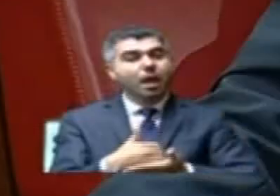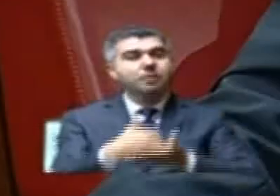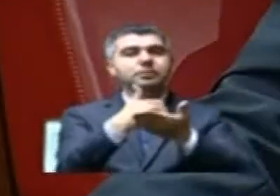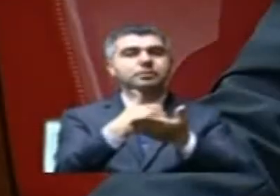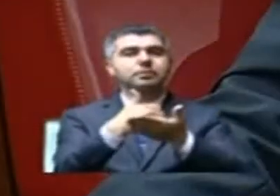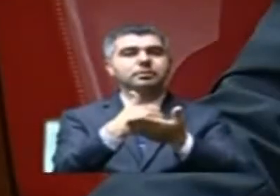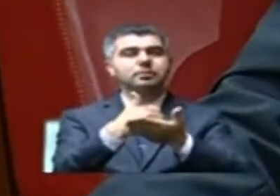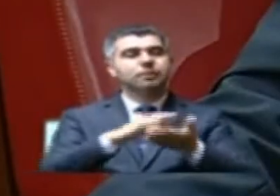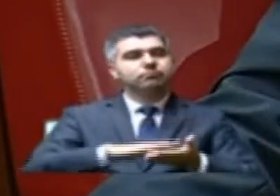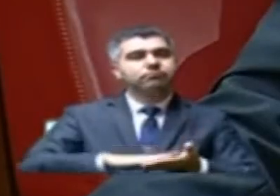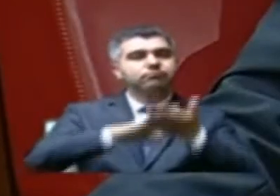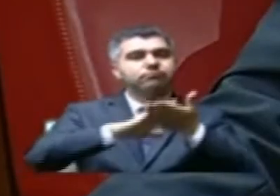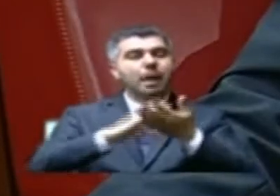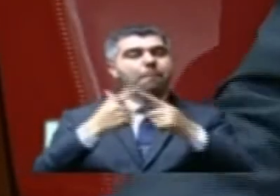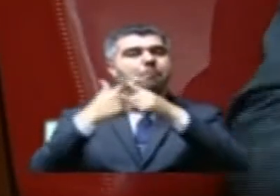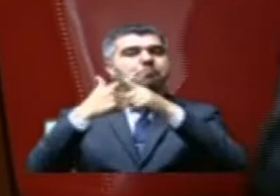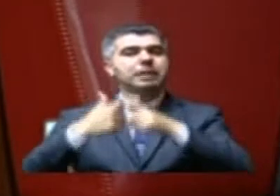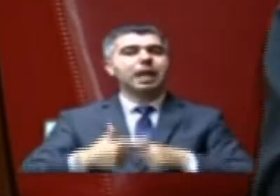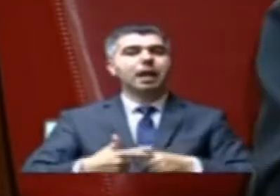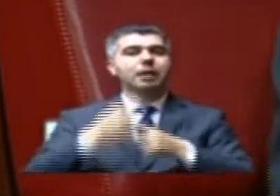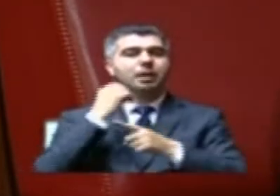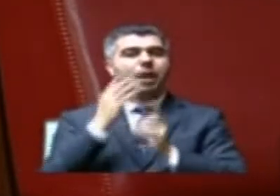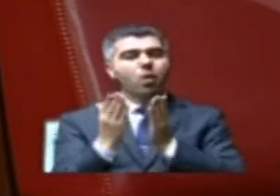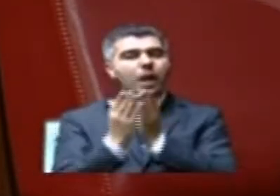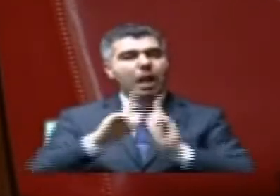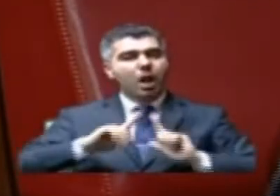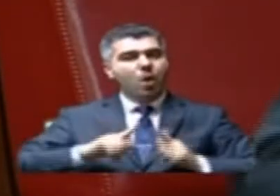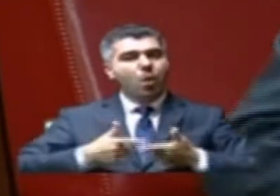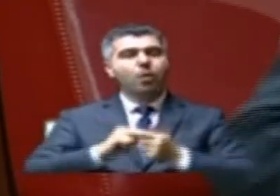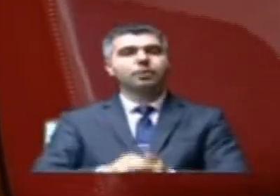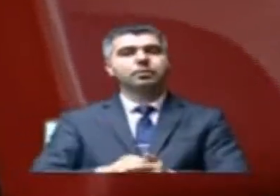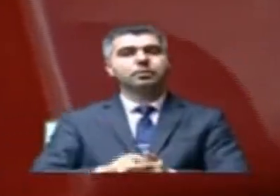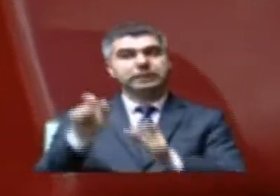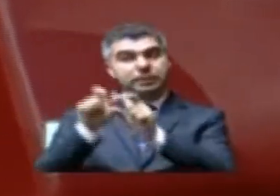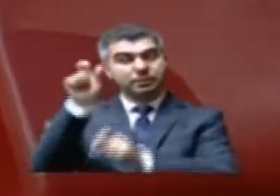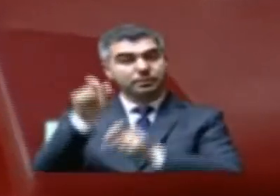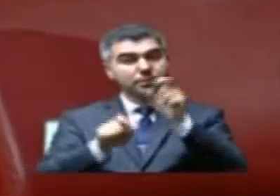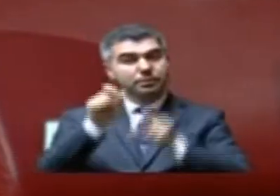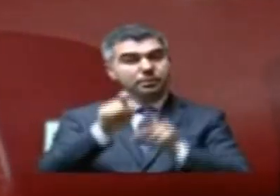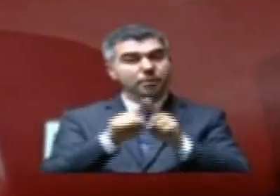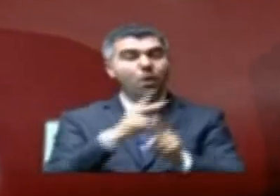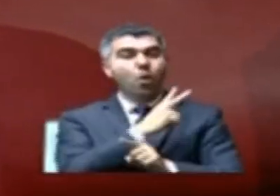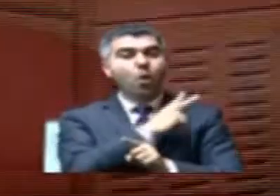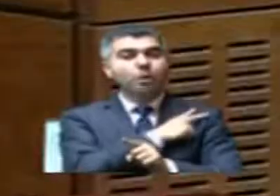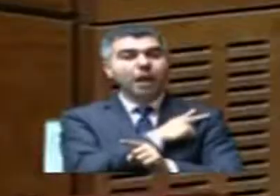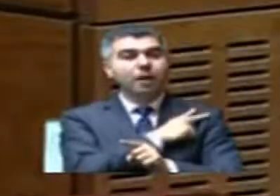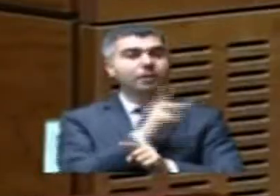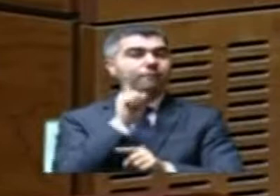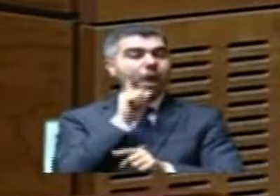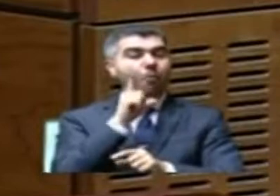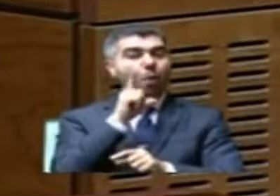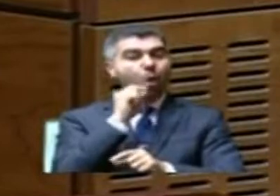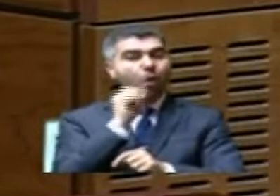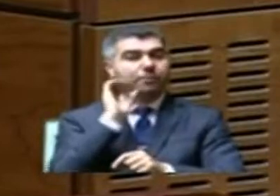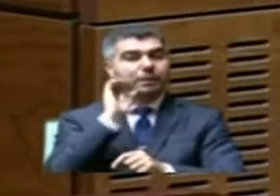والتعليم، ميزانية التربية والتعليم، وضعية المادية والمعنوية لرجال ونساء التعليم،